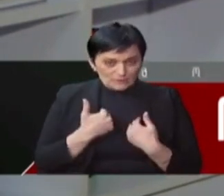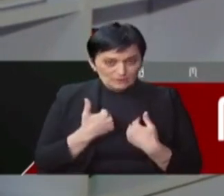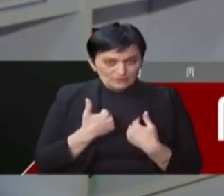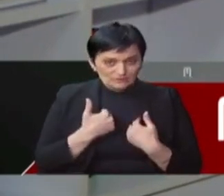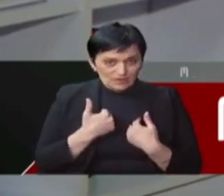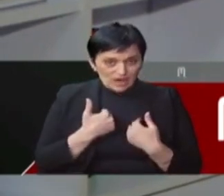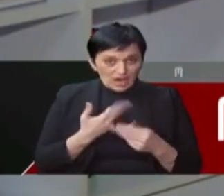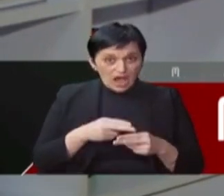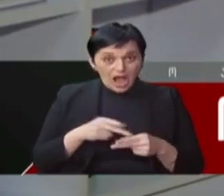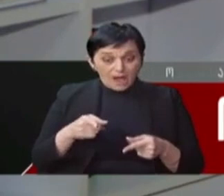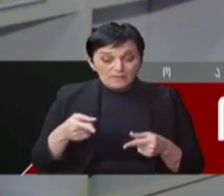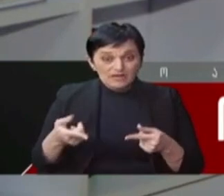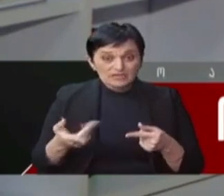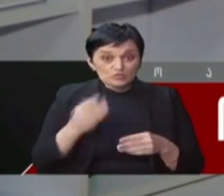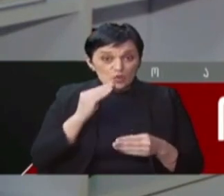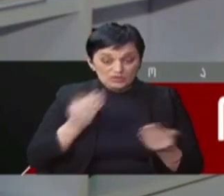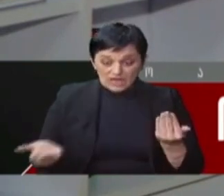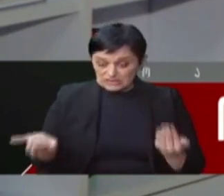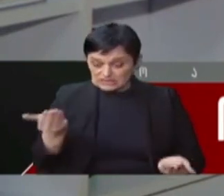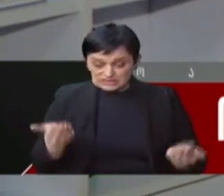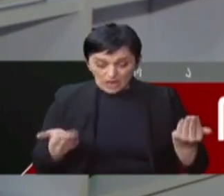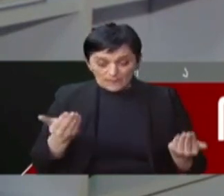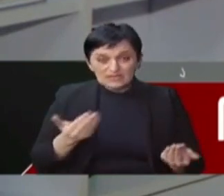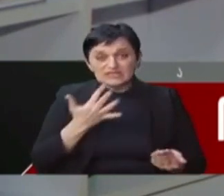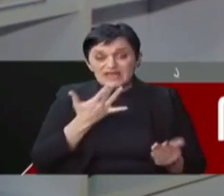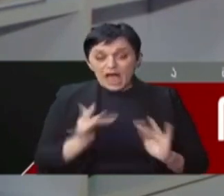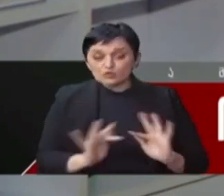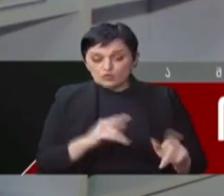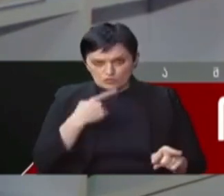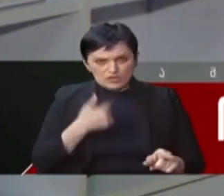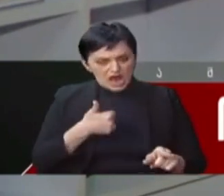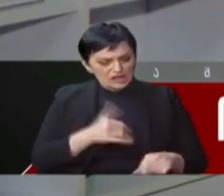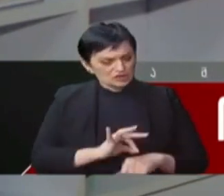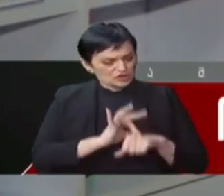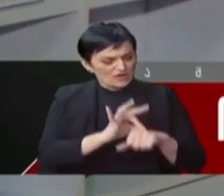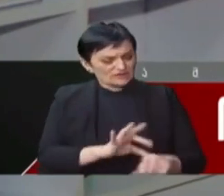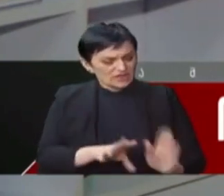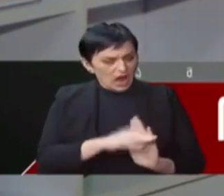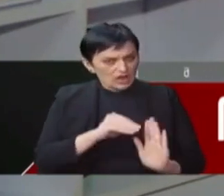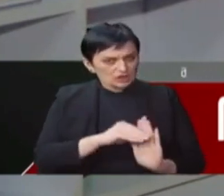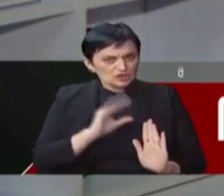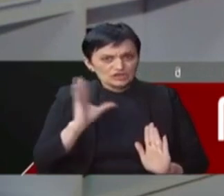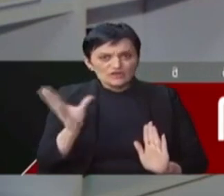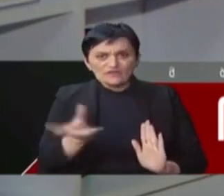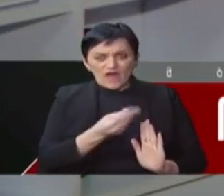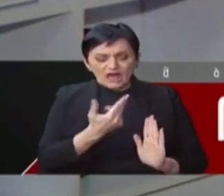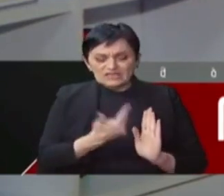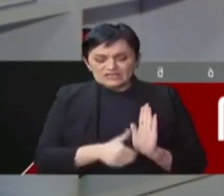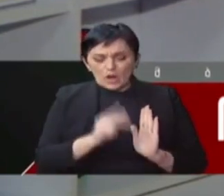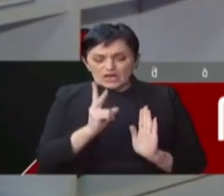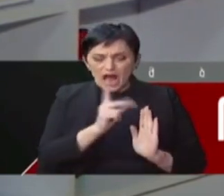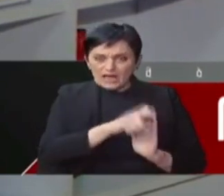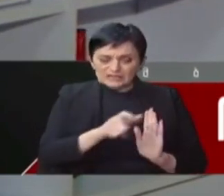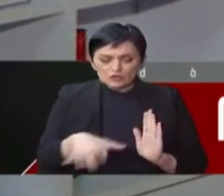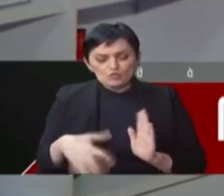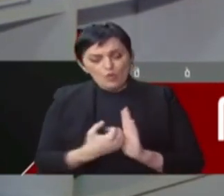ანუ და ამის საპირისპიროდ ვთქვათ, როცა ნაციონალური მოძრაობა აცხადებს, რომ აი ნახეთ რა კარგად ჩავატარეთ არჩევნები და ყველა წაგებული კანდიდატებიც,